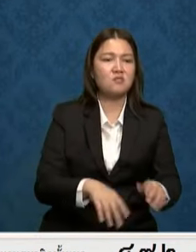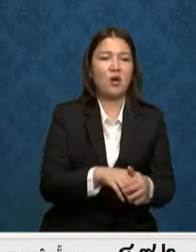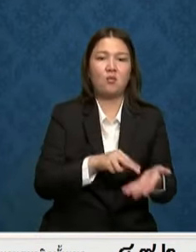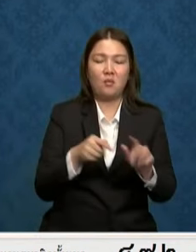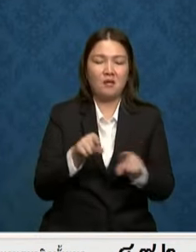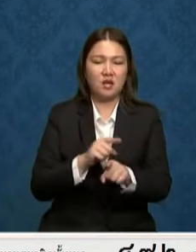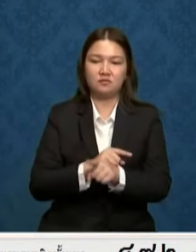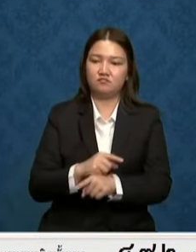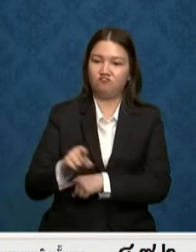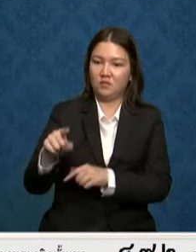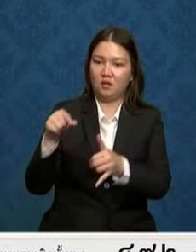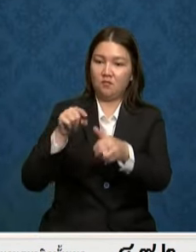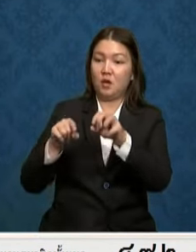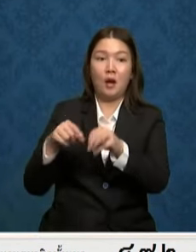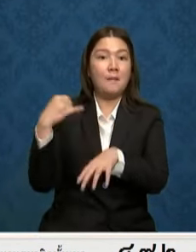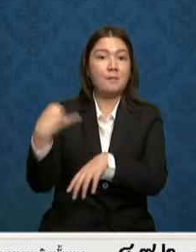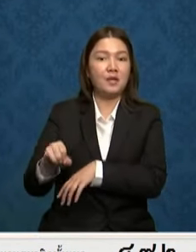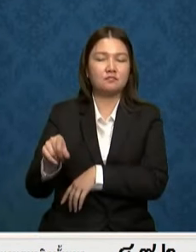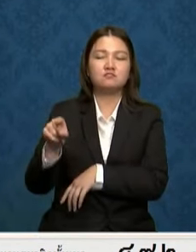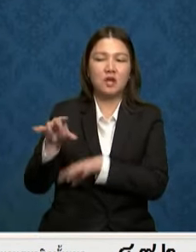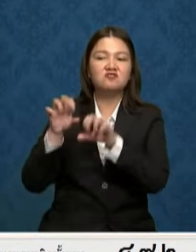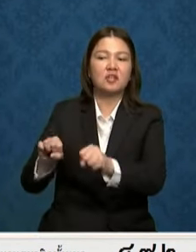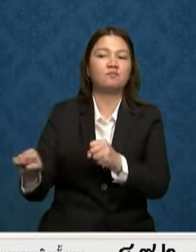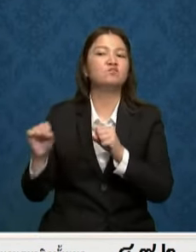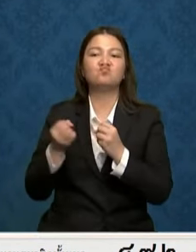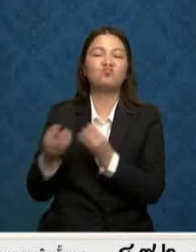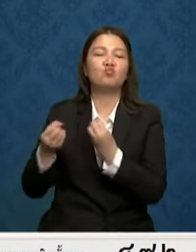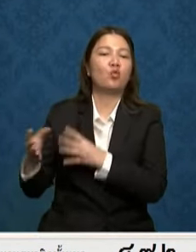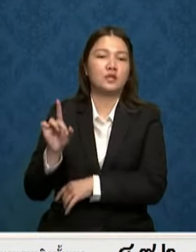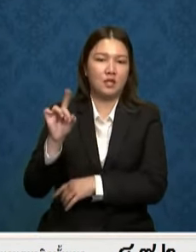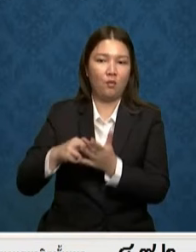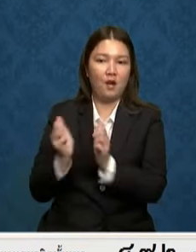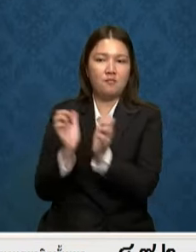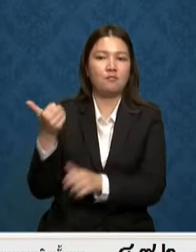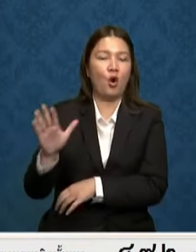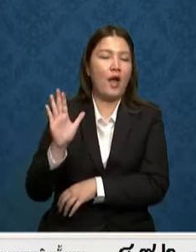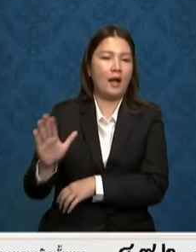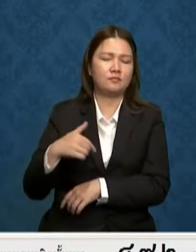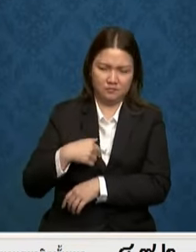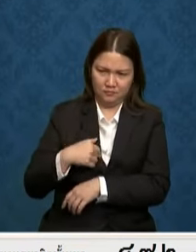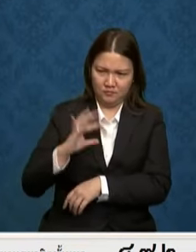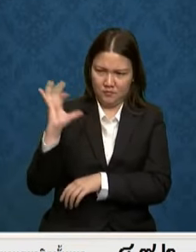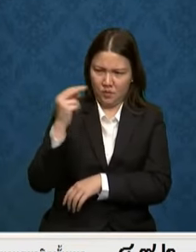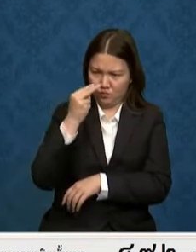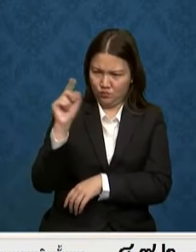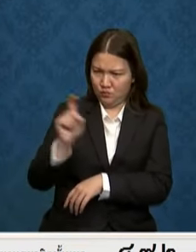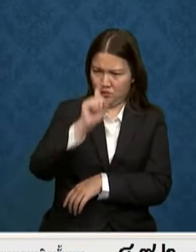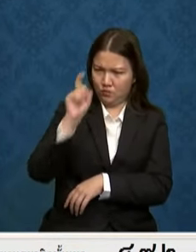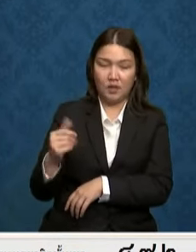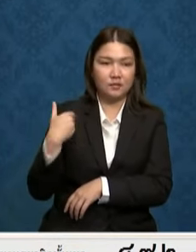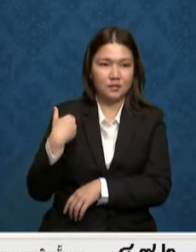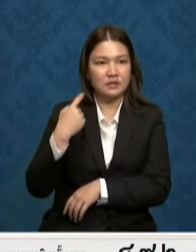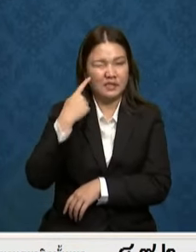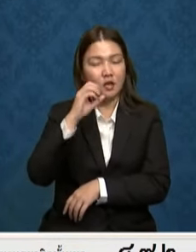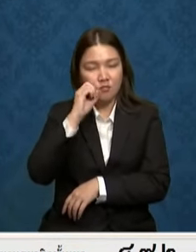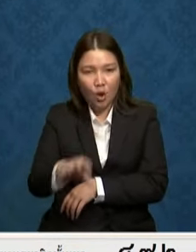อันนี้ไม่เป็นผลดีกับใครเลยนะครับที่ดีที่สุดคือทำให้กฎหมาย 11112เป็นกฎ